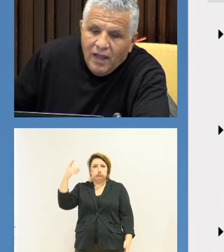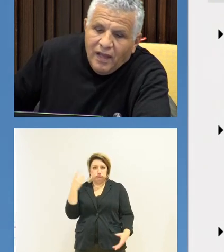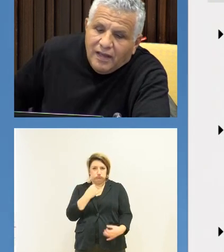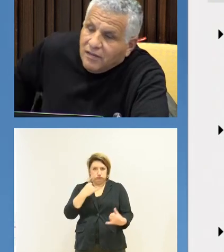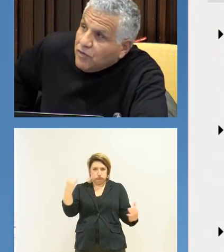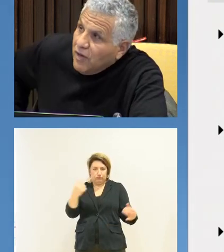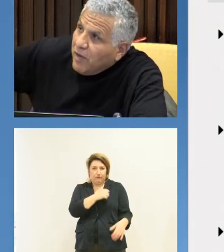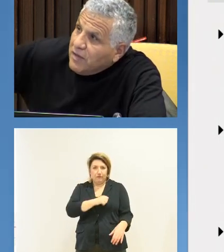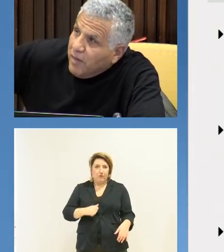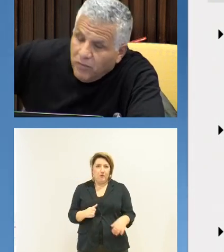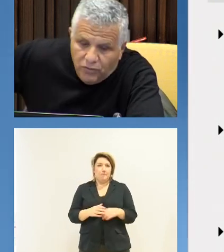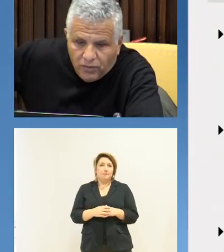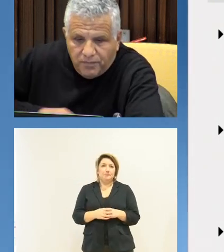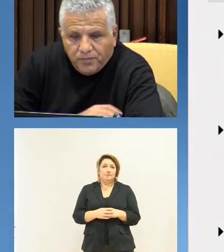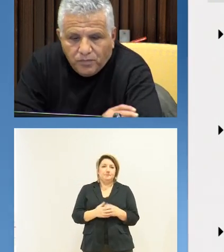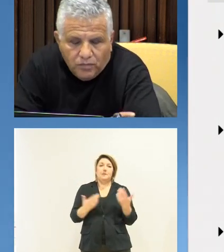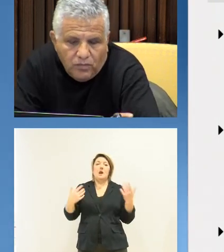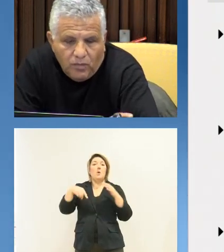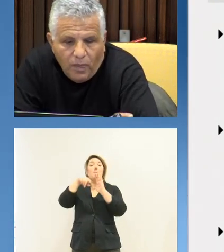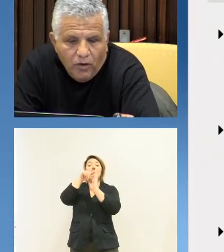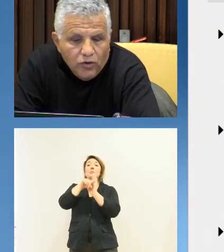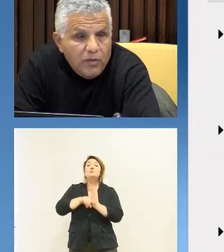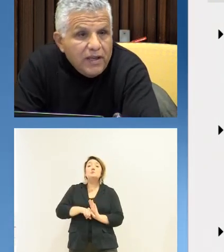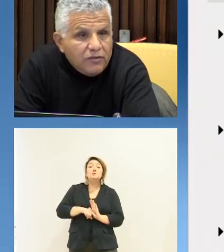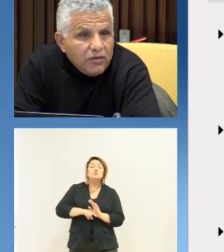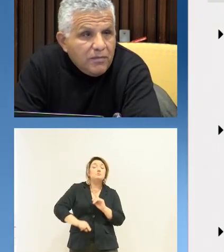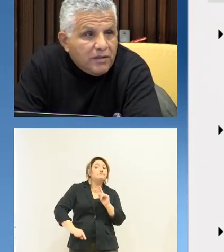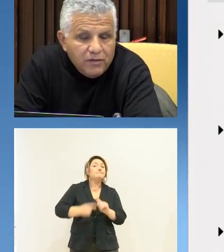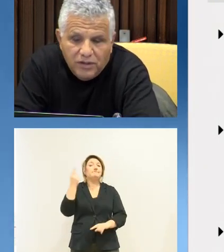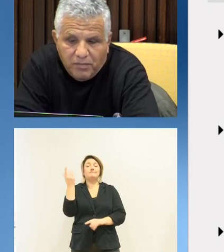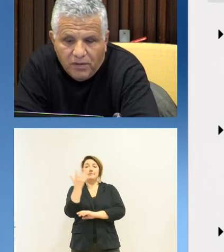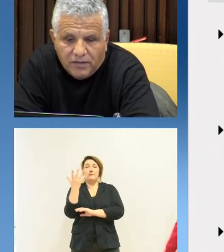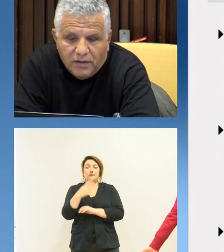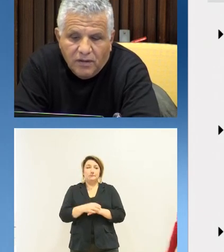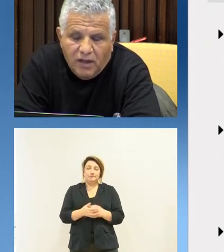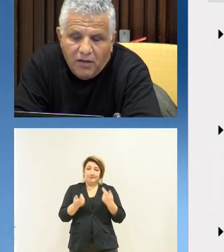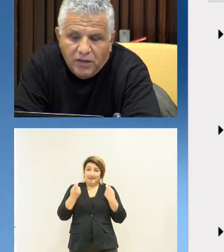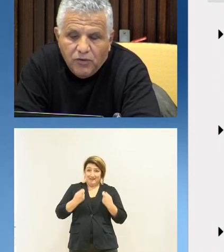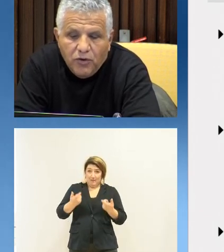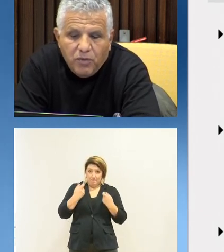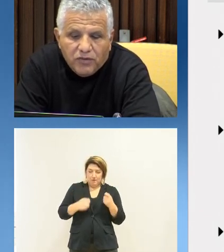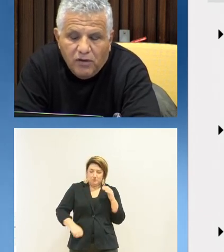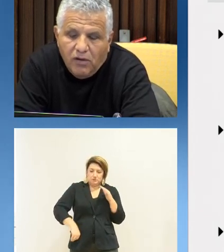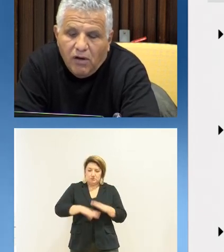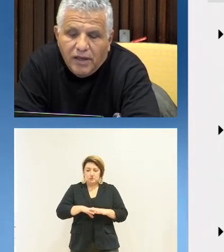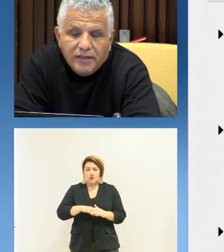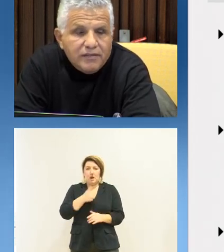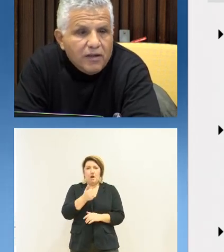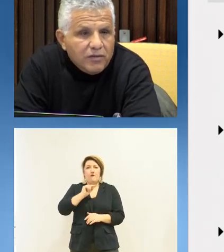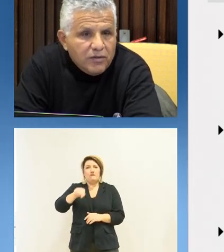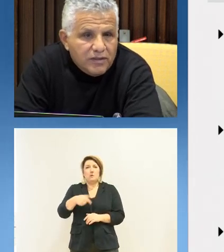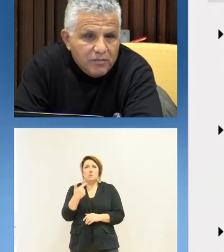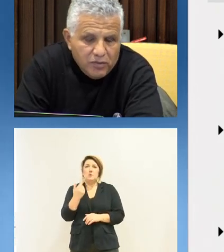quels en sont les principales mesures une obligation de limiter nos dépenses à 1,2 pour cent en